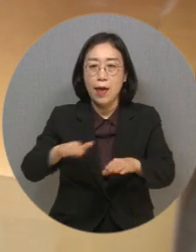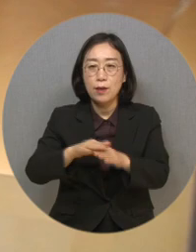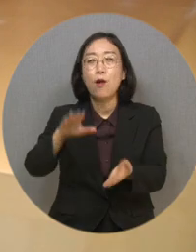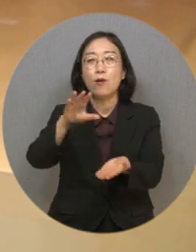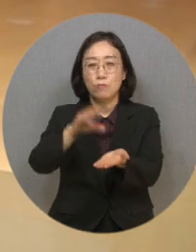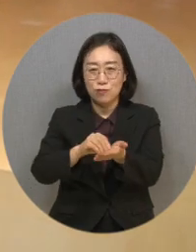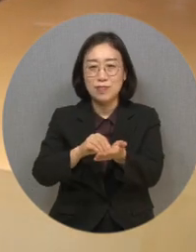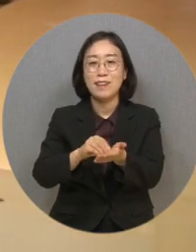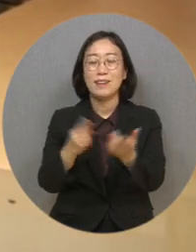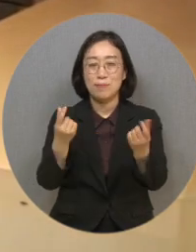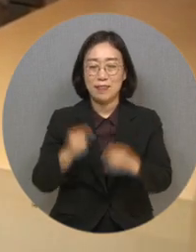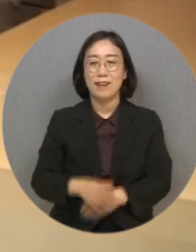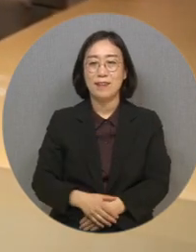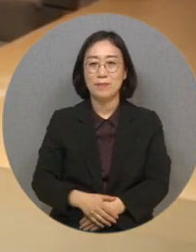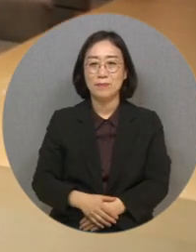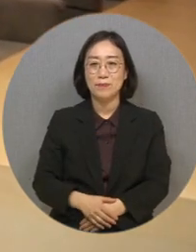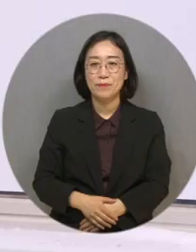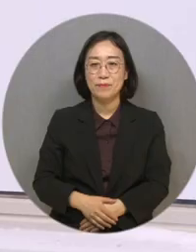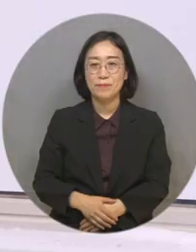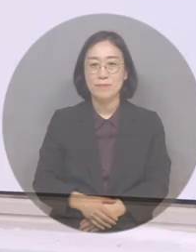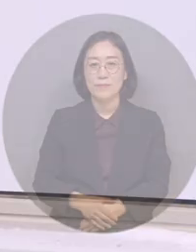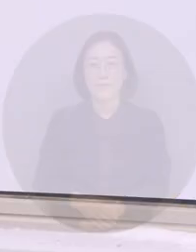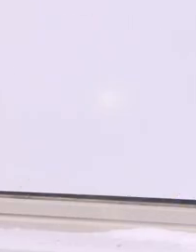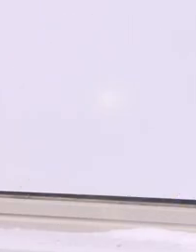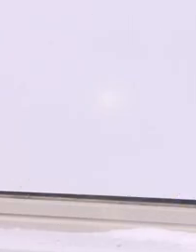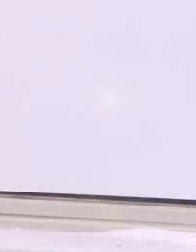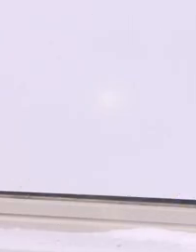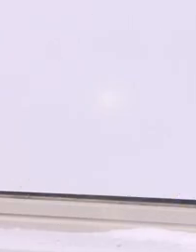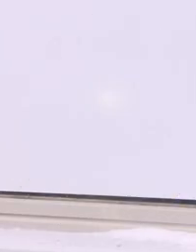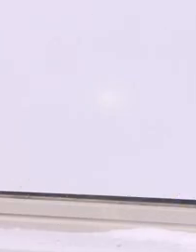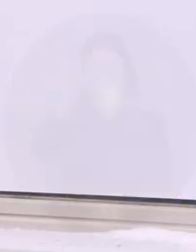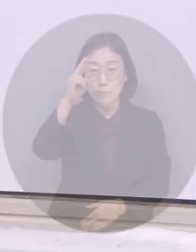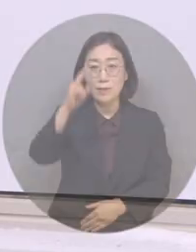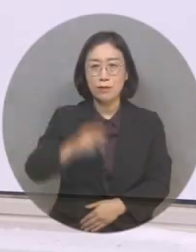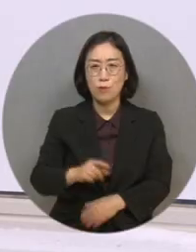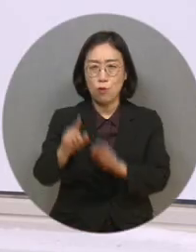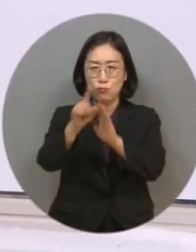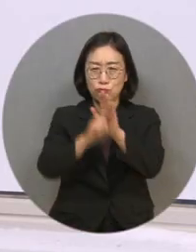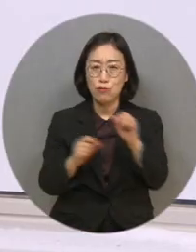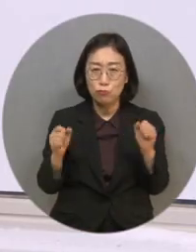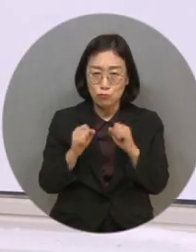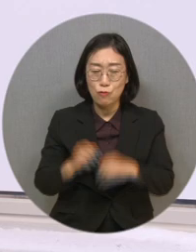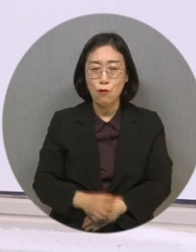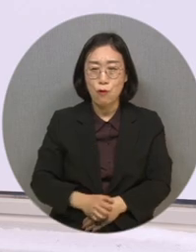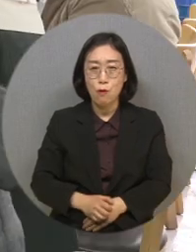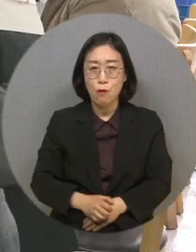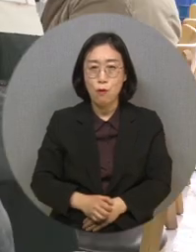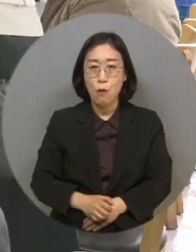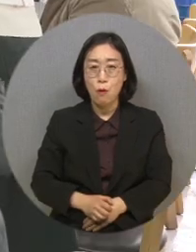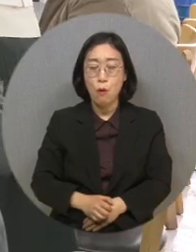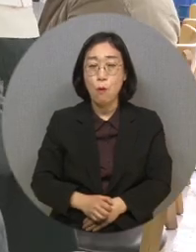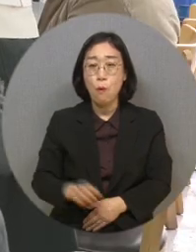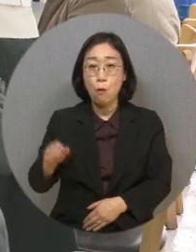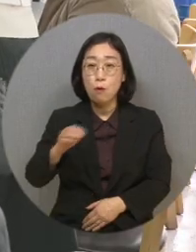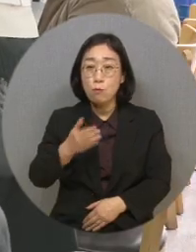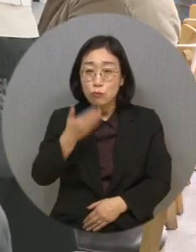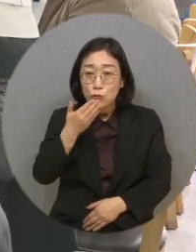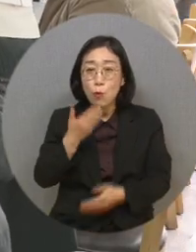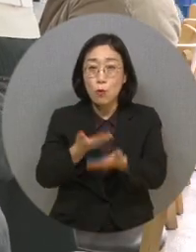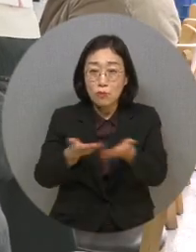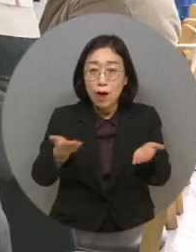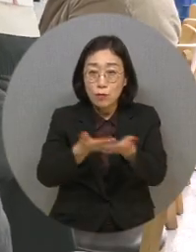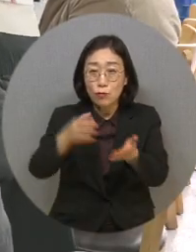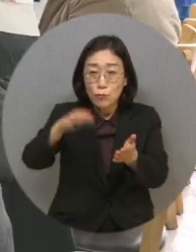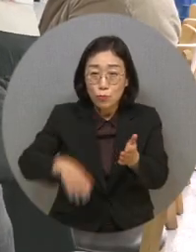복지TV 경기방송 정우선입니다. 갑작스레 찾아온 한파에도 광주시 서구에 새롭게 문을 연 무료급식소의